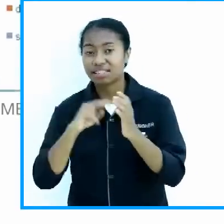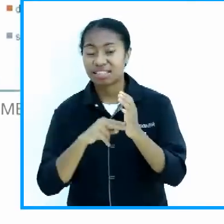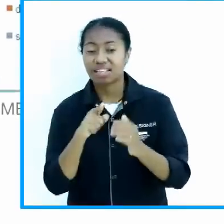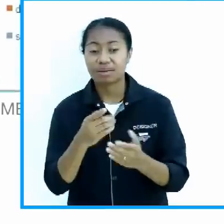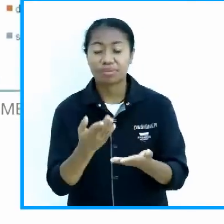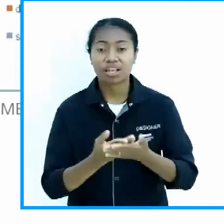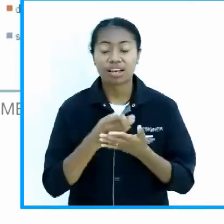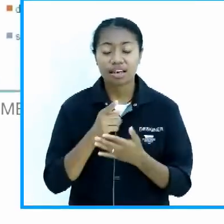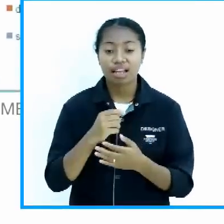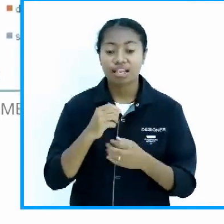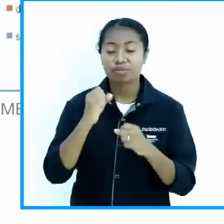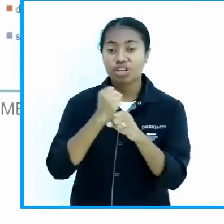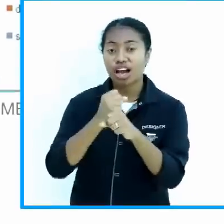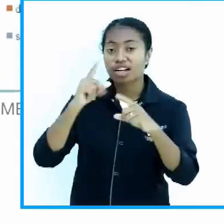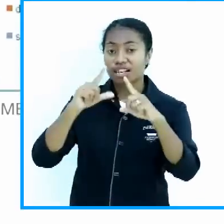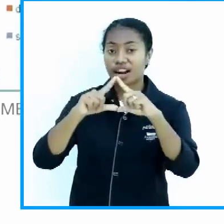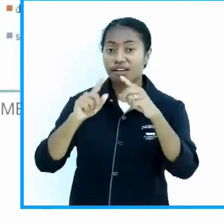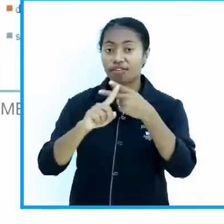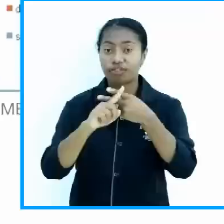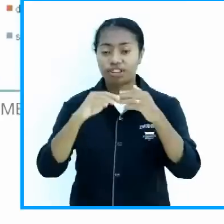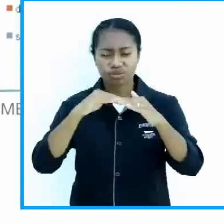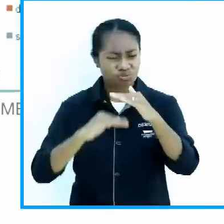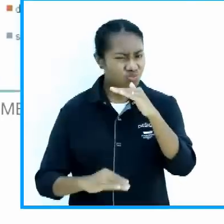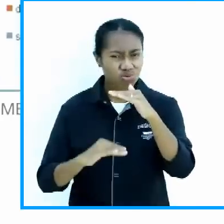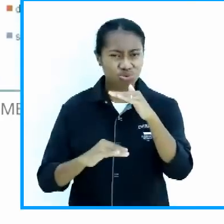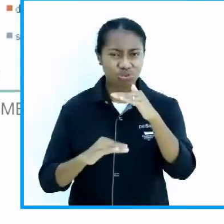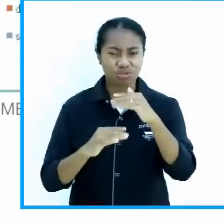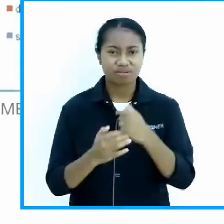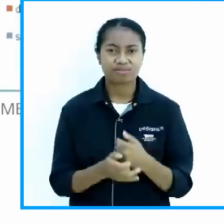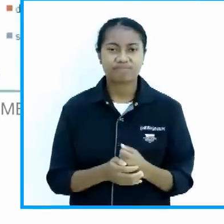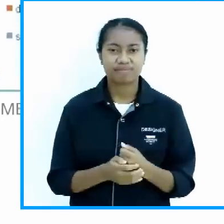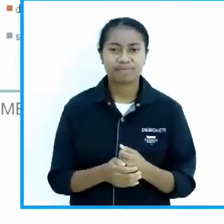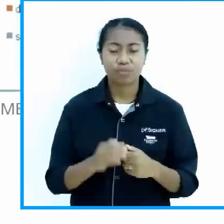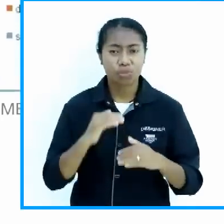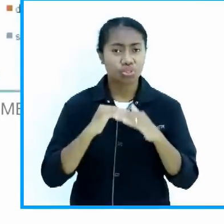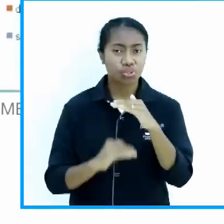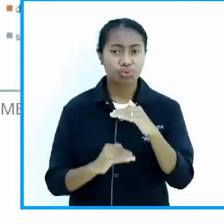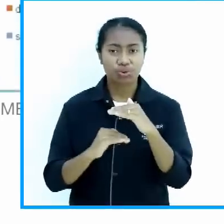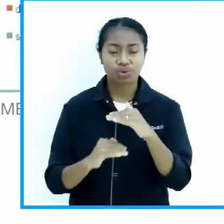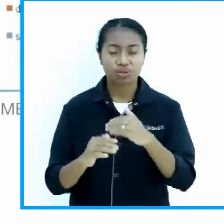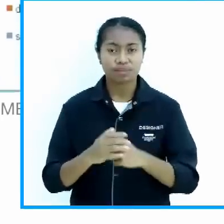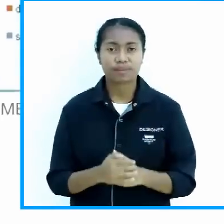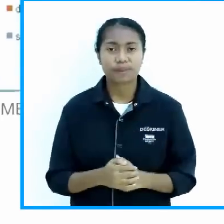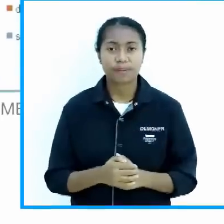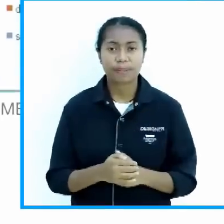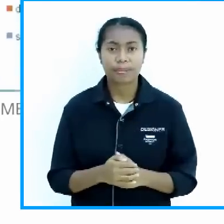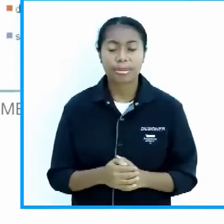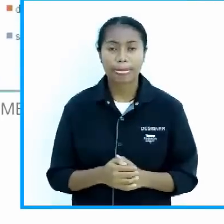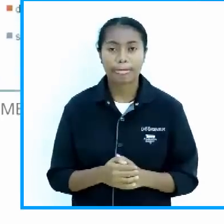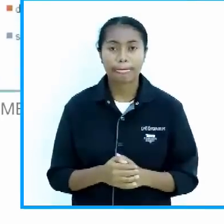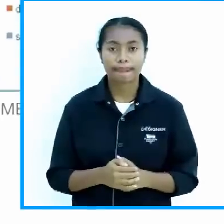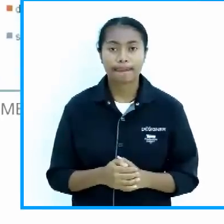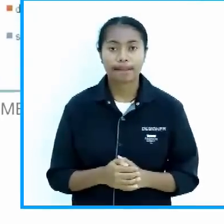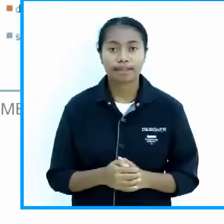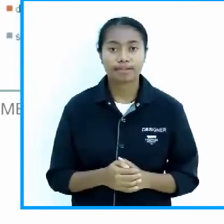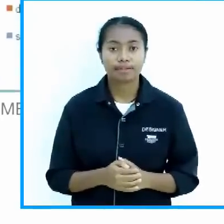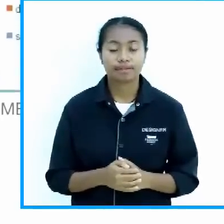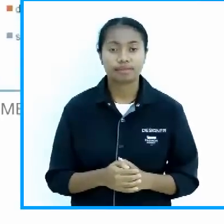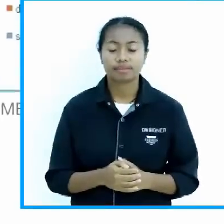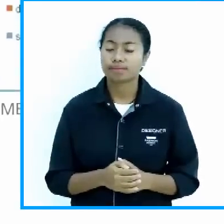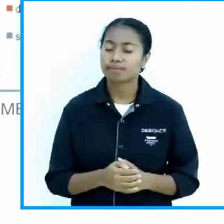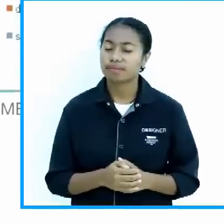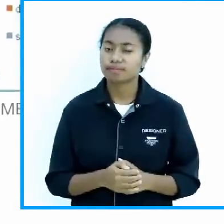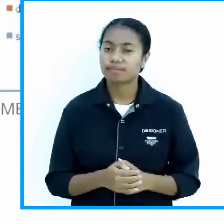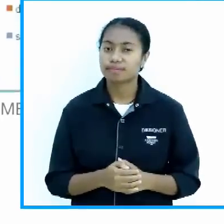sangat drastis. Kalau yang grafik di bawah itu ada yang 0, artinya penyakitnya hilang. Variola yang tadi di zamannya Edward Jenner